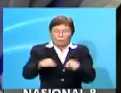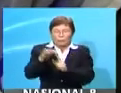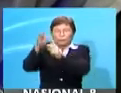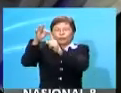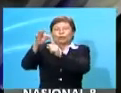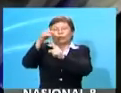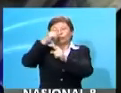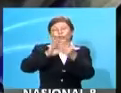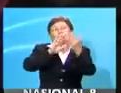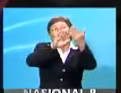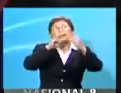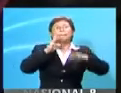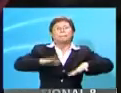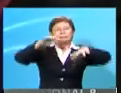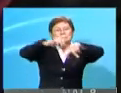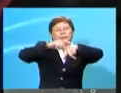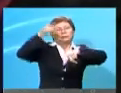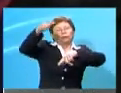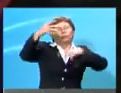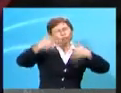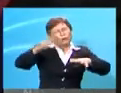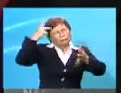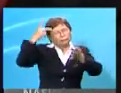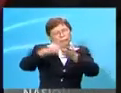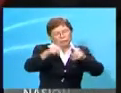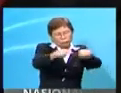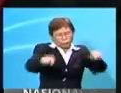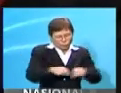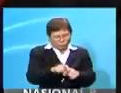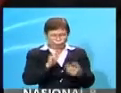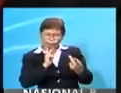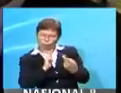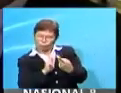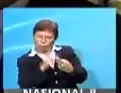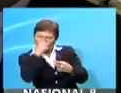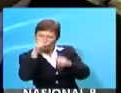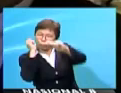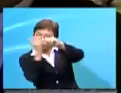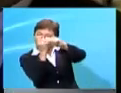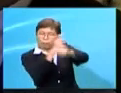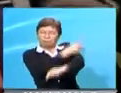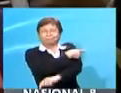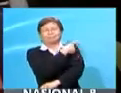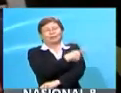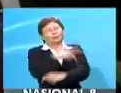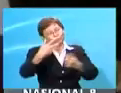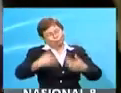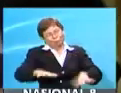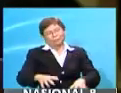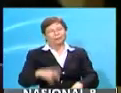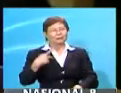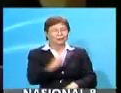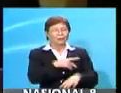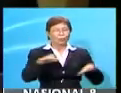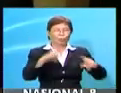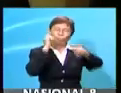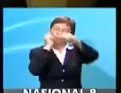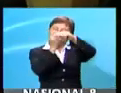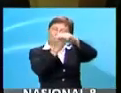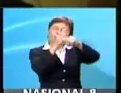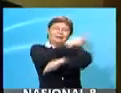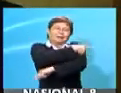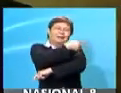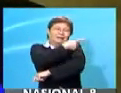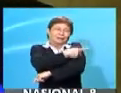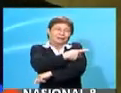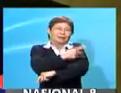akan datang pihaknya juga sudah mengenal pasti tapak yang sesuai untuk pembinaan kita akan Bina semula klinik bawah